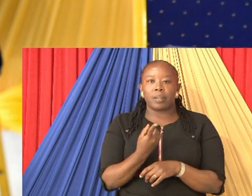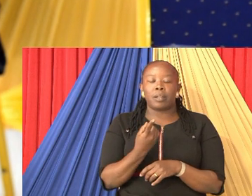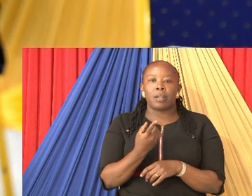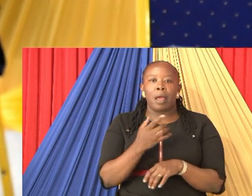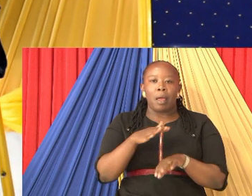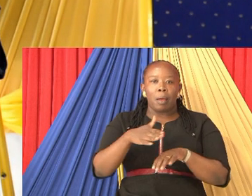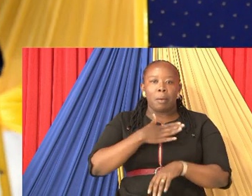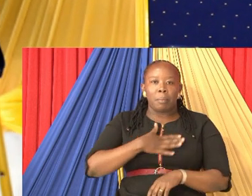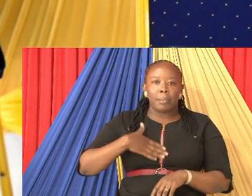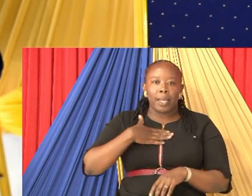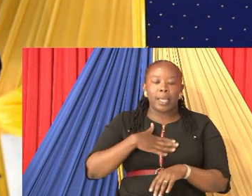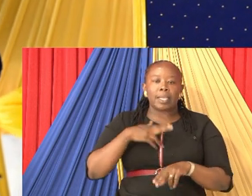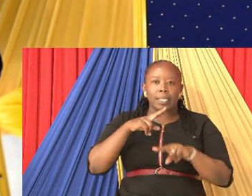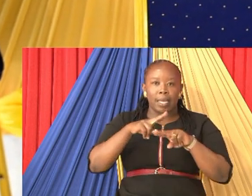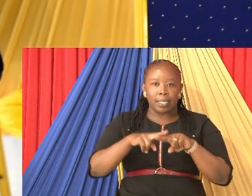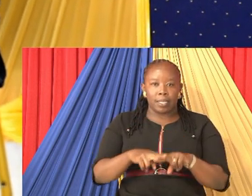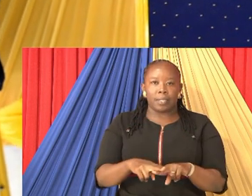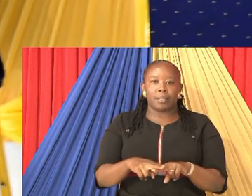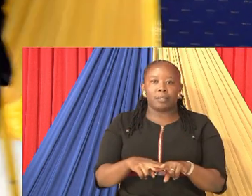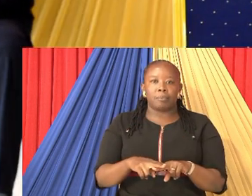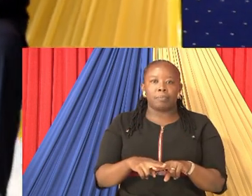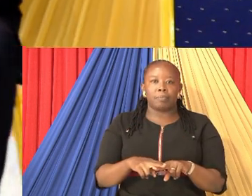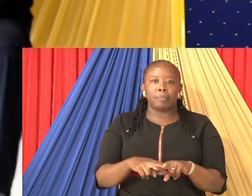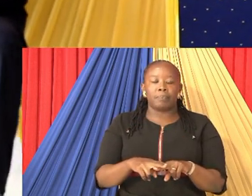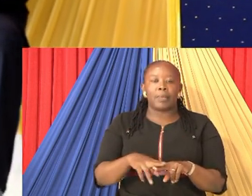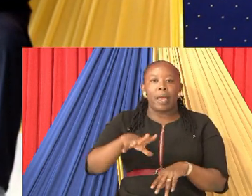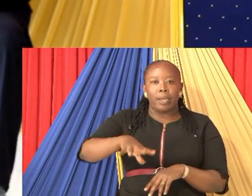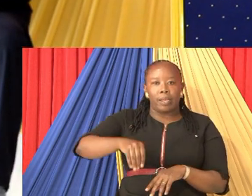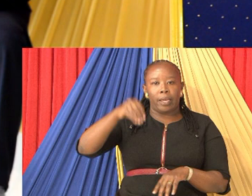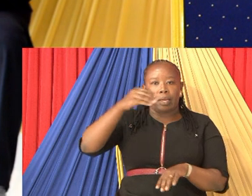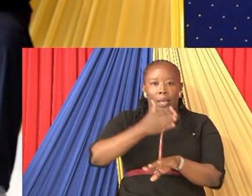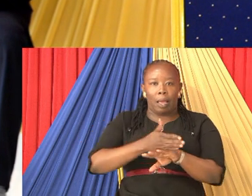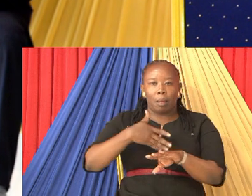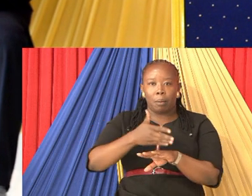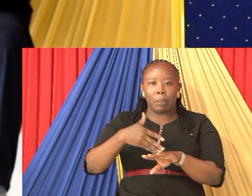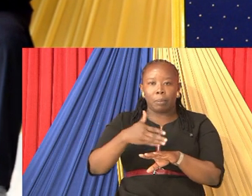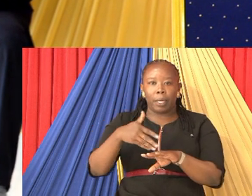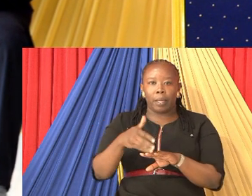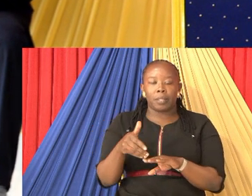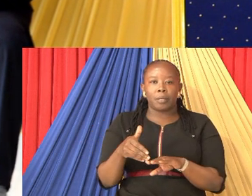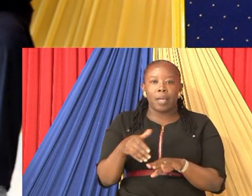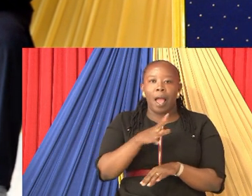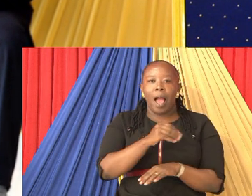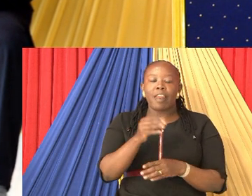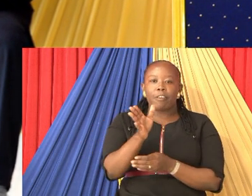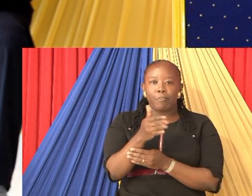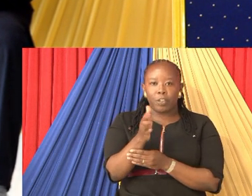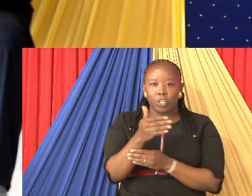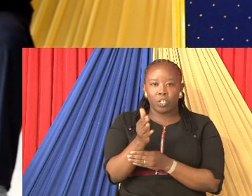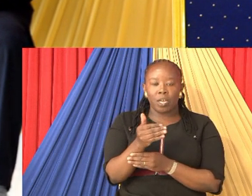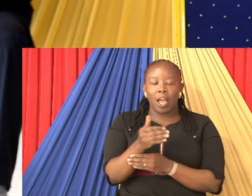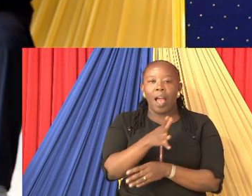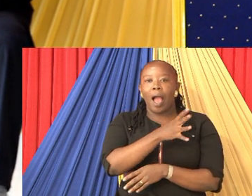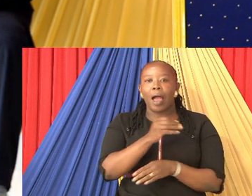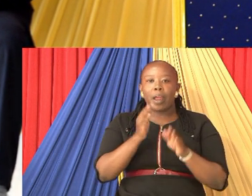chini. Tena akatoa ile mikate na wale samaki. Na maandiko yanasema